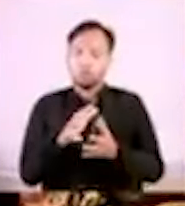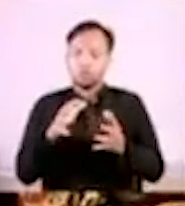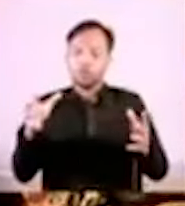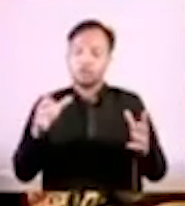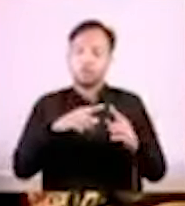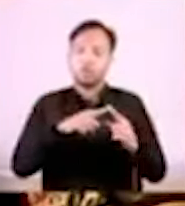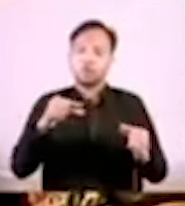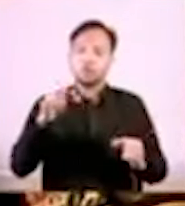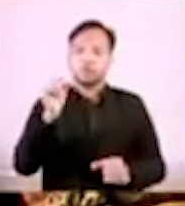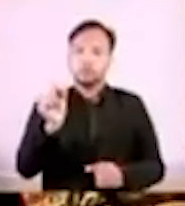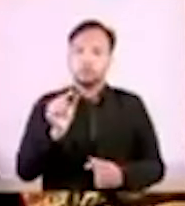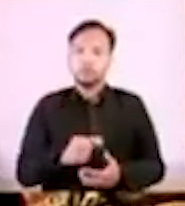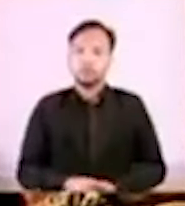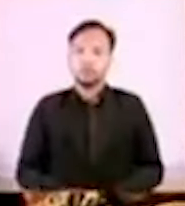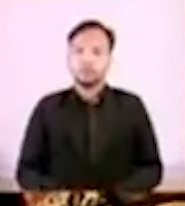Sumatera Utara yang bermartabat.